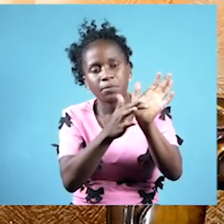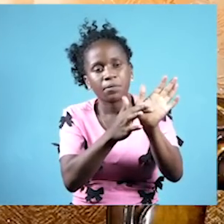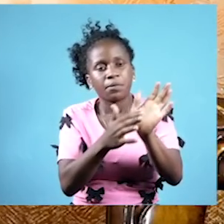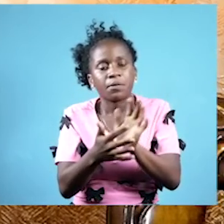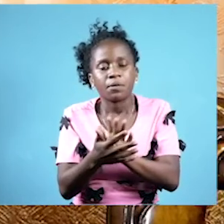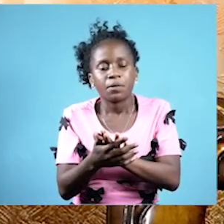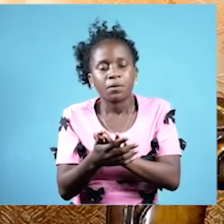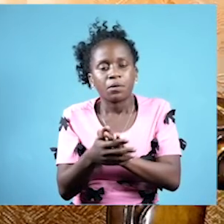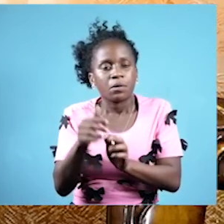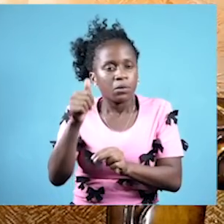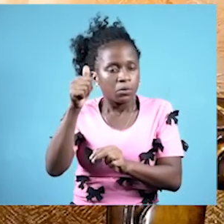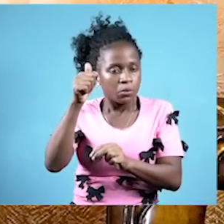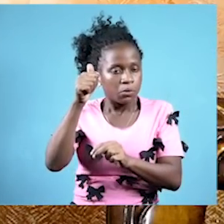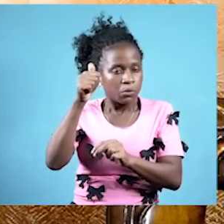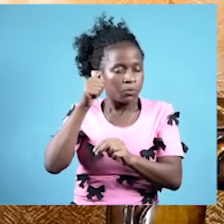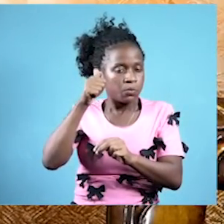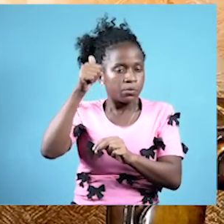Mambo yanajionyesha.